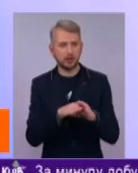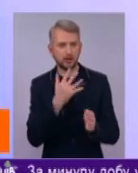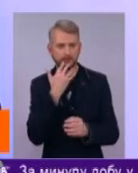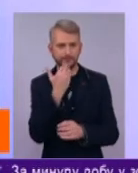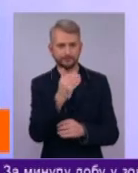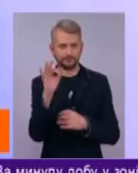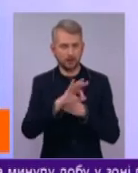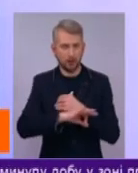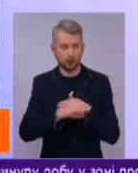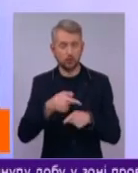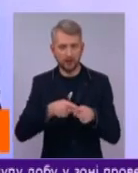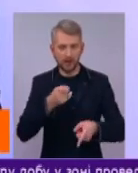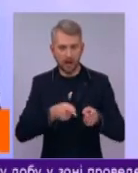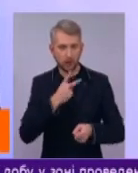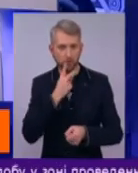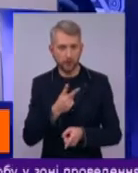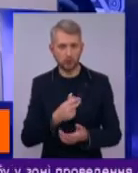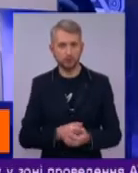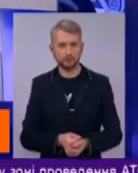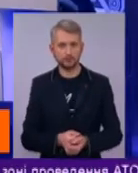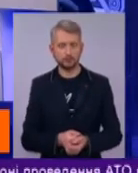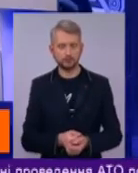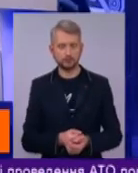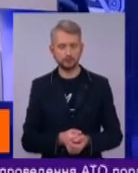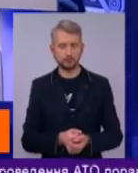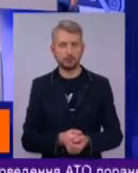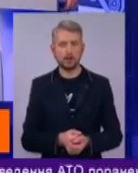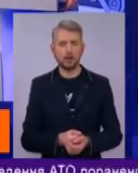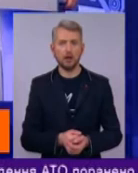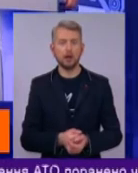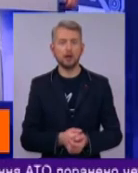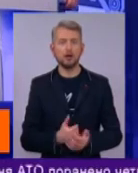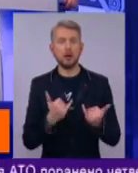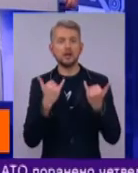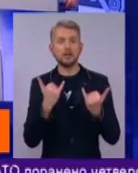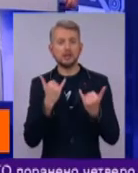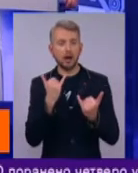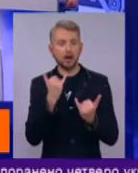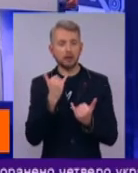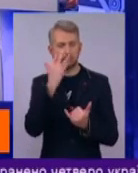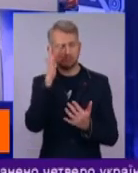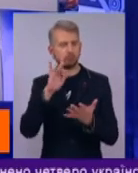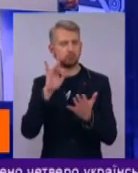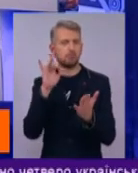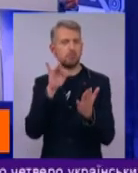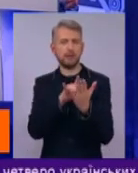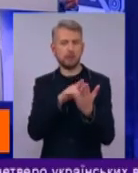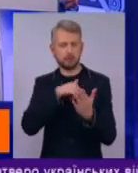зразку. І це реально видно. Да? Зараз на меті стоїть, наскільки я